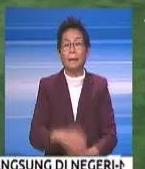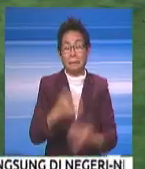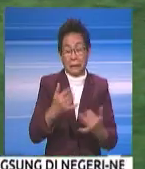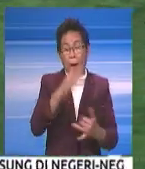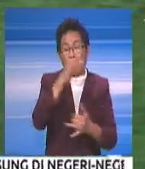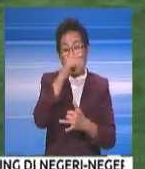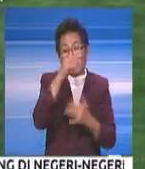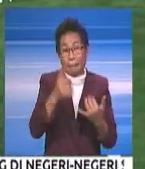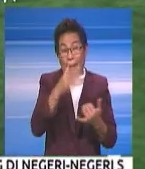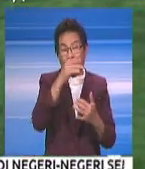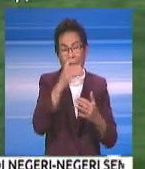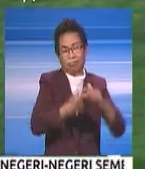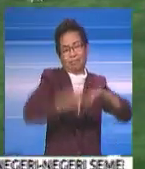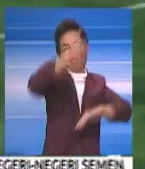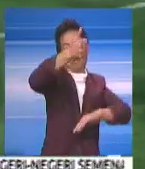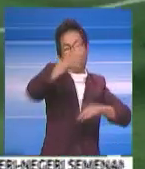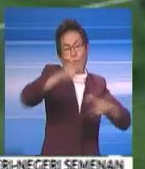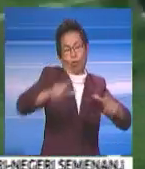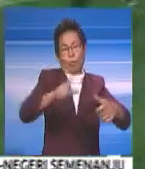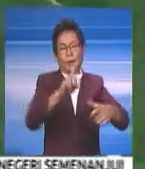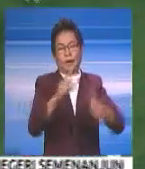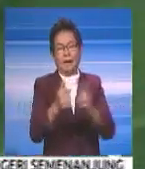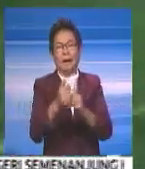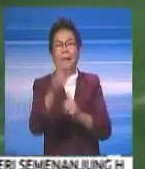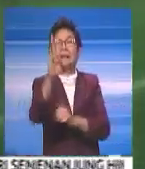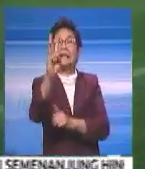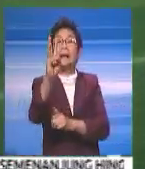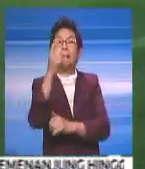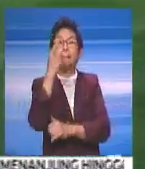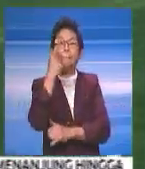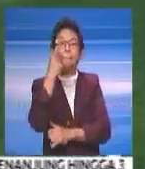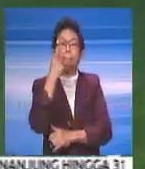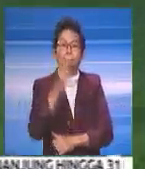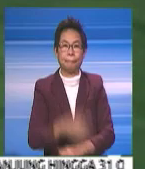Melaka kini di tangga teratas kumpulan D dengan 6 mata.